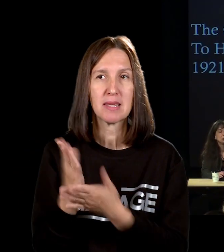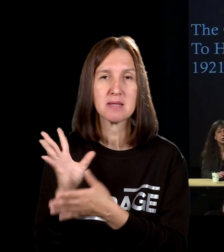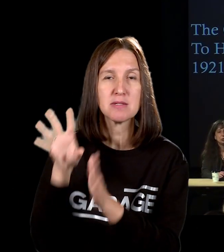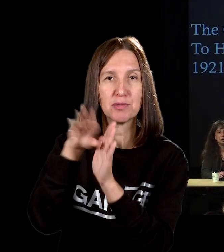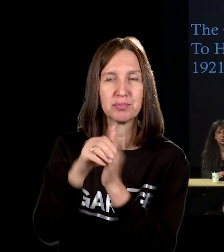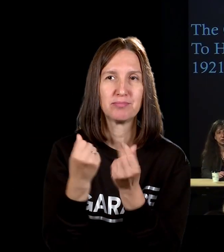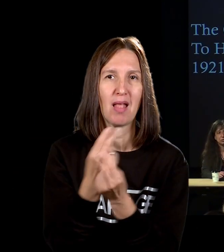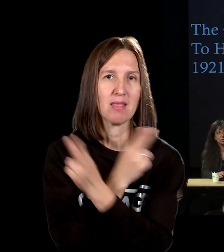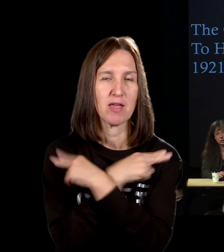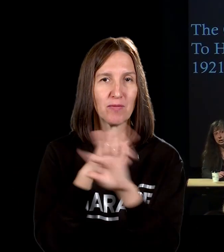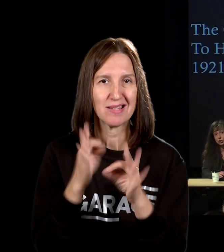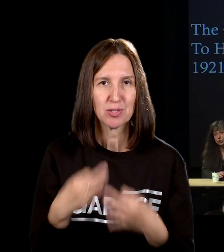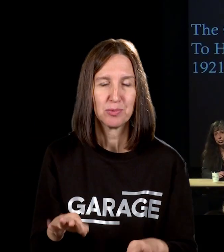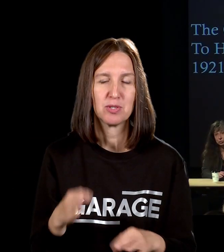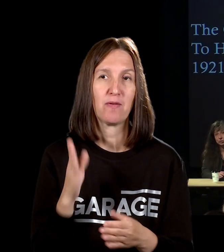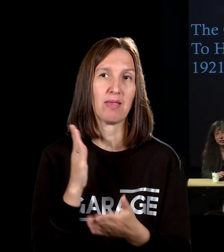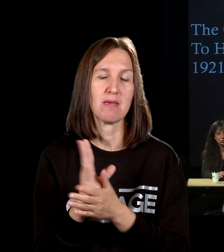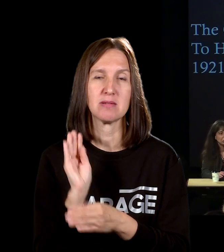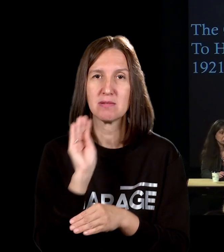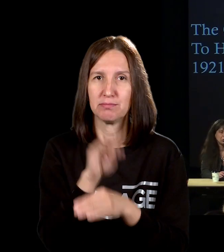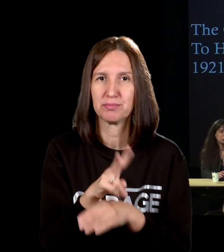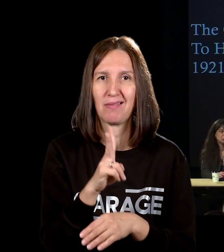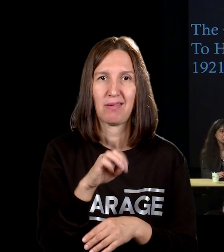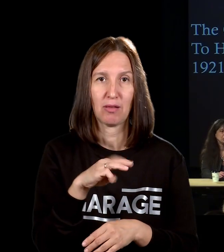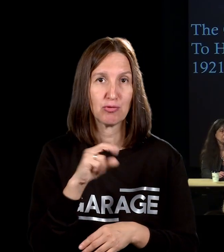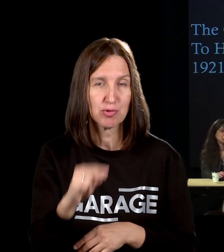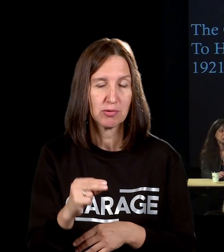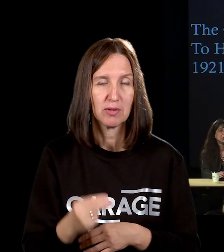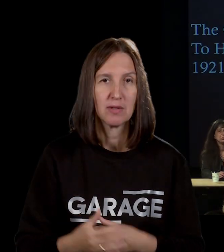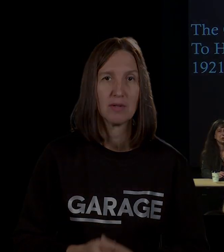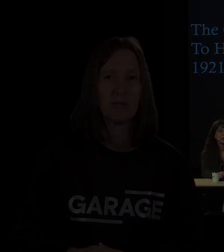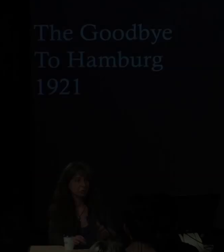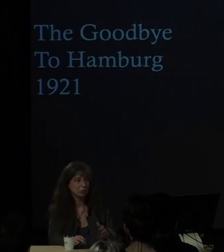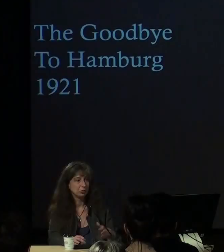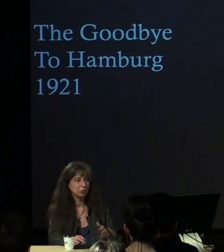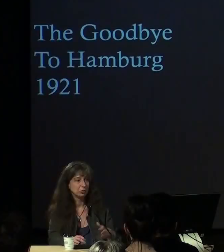здесь, что-то, что идет от откровенного китча, который он исследует.